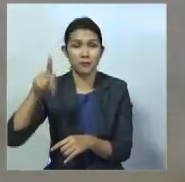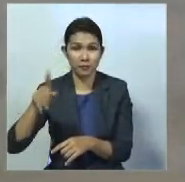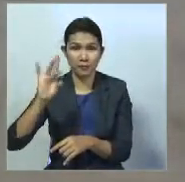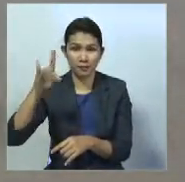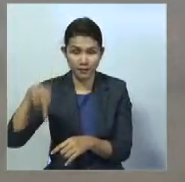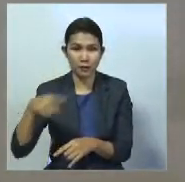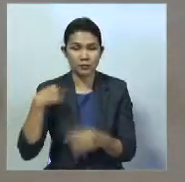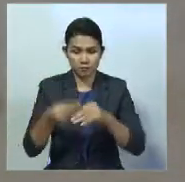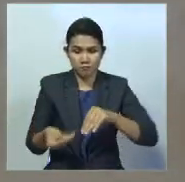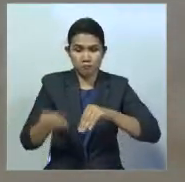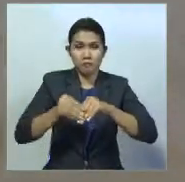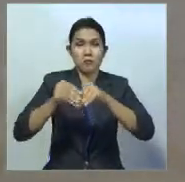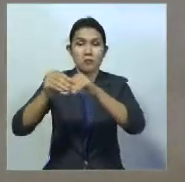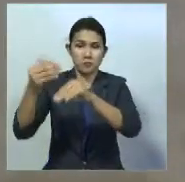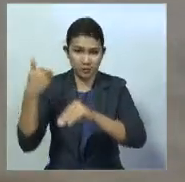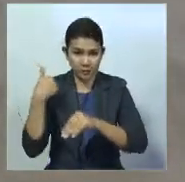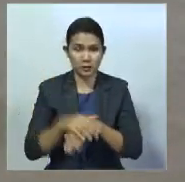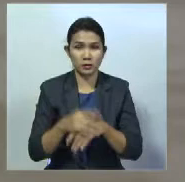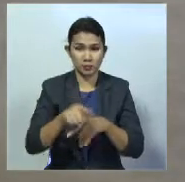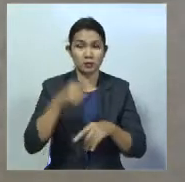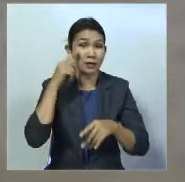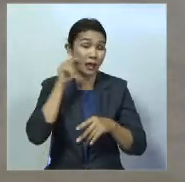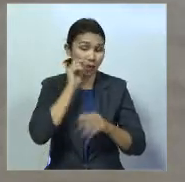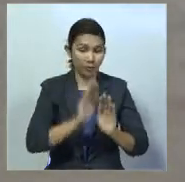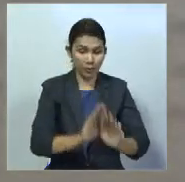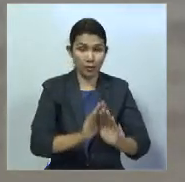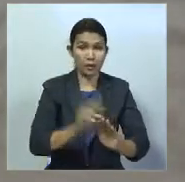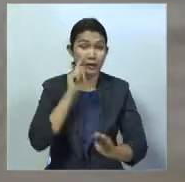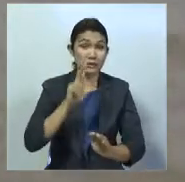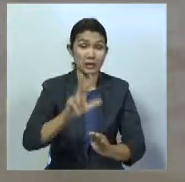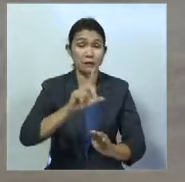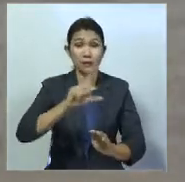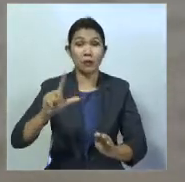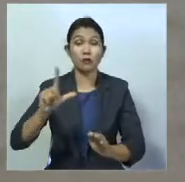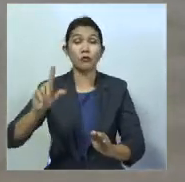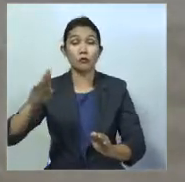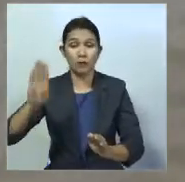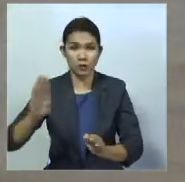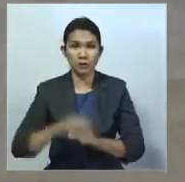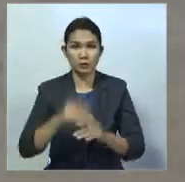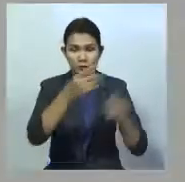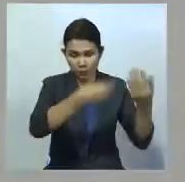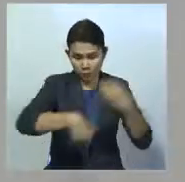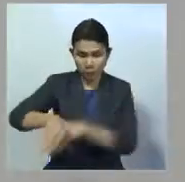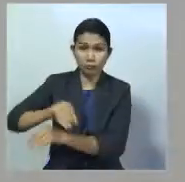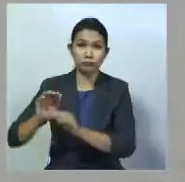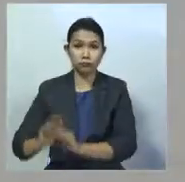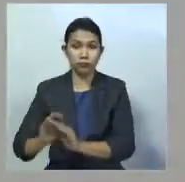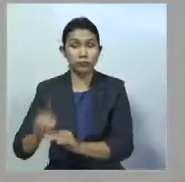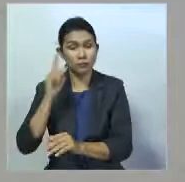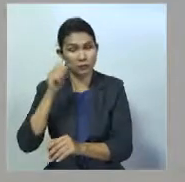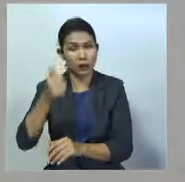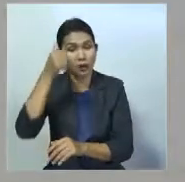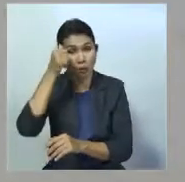ขึ้นอย่างต่อเนื่องซึ่งบ่อเมืองหินที่2นี้มีปริมาณน้ำประมาณ3ล้านลูกบาศก์เมตรสามารถผันลงอ่างเก็บน้ำห้วยเสน่ห์เต็มกำลัง